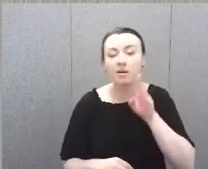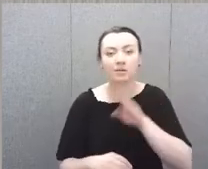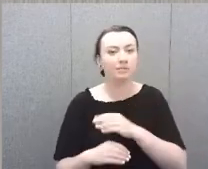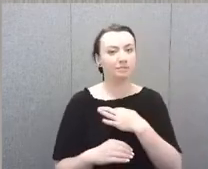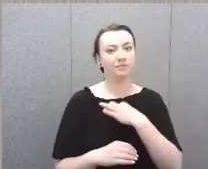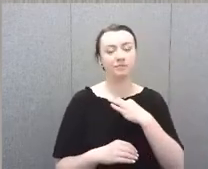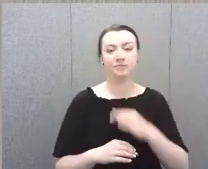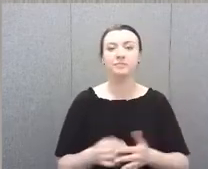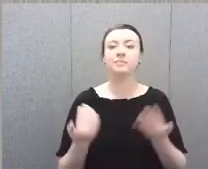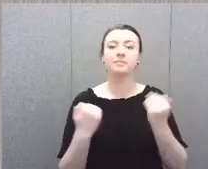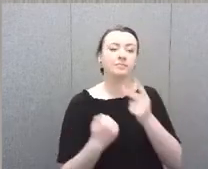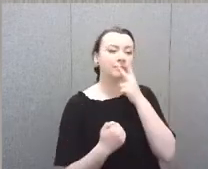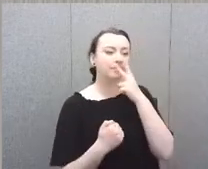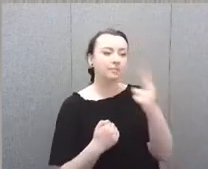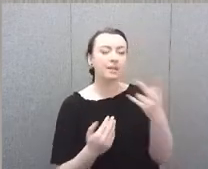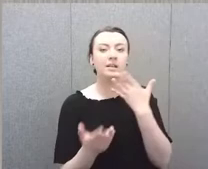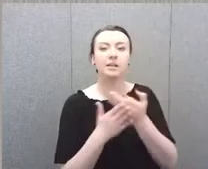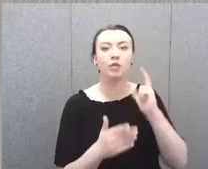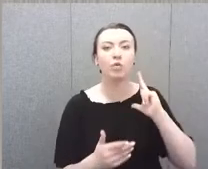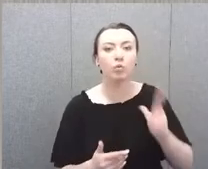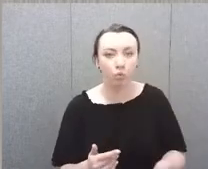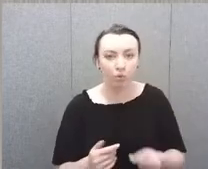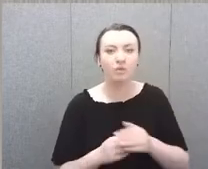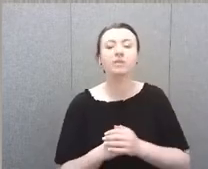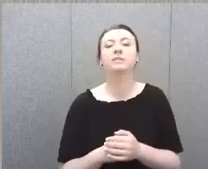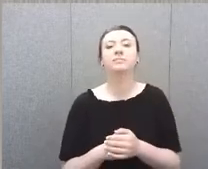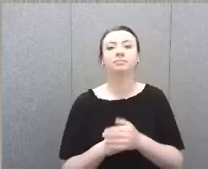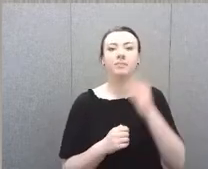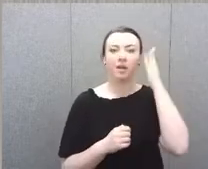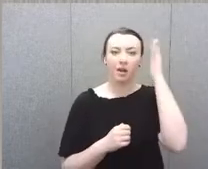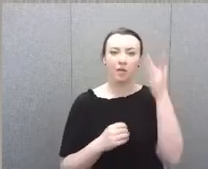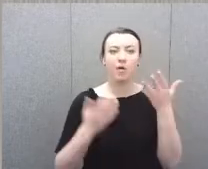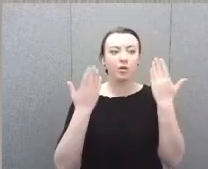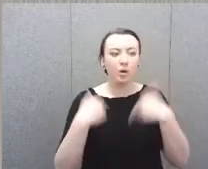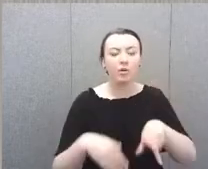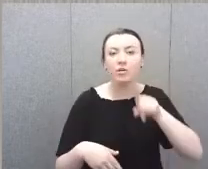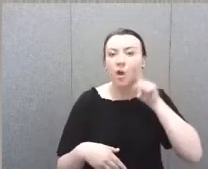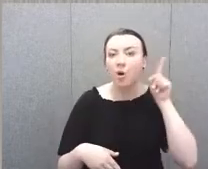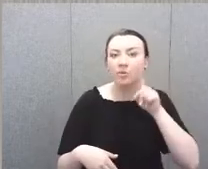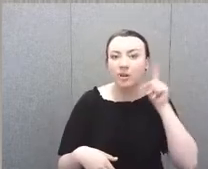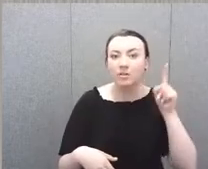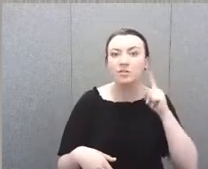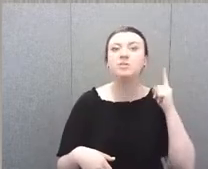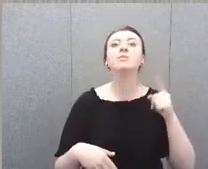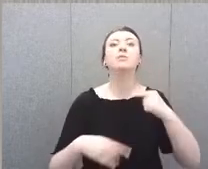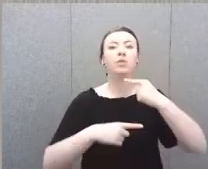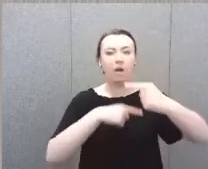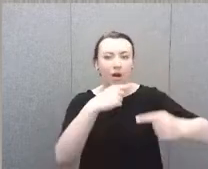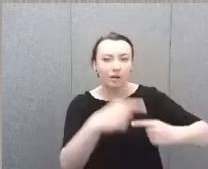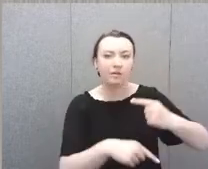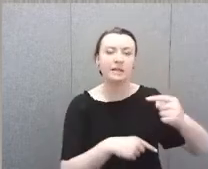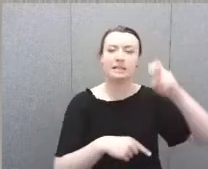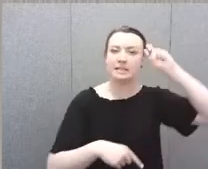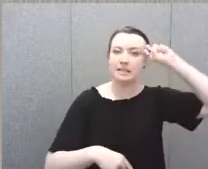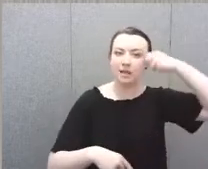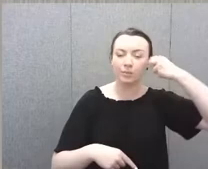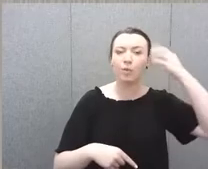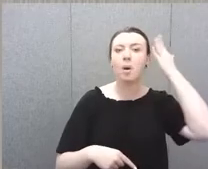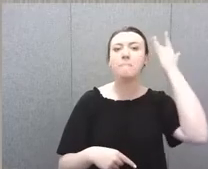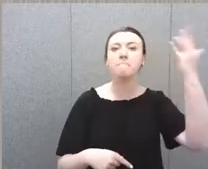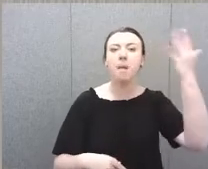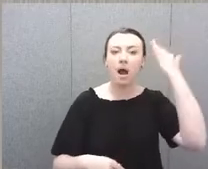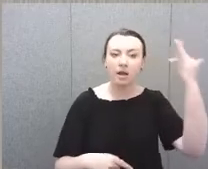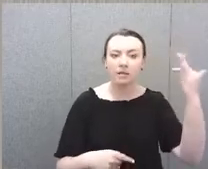или мальчиком. Именно наблюдая за своими дочерьми, я думаю, что именно вот в поколении молодежи, в поколении наших